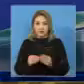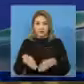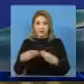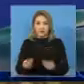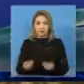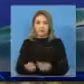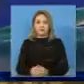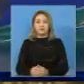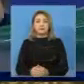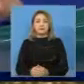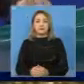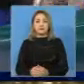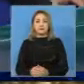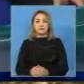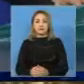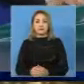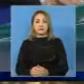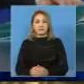етілді.